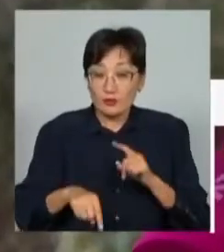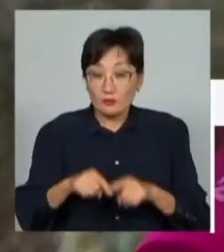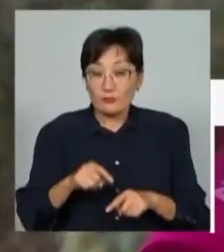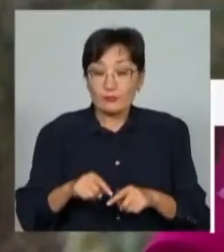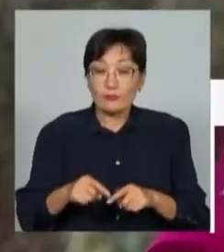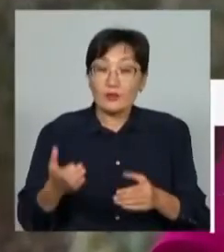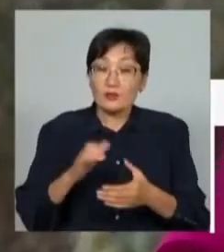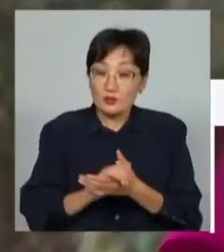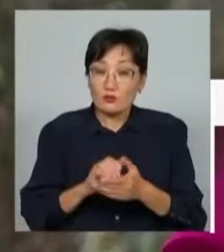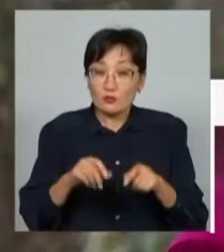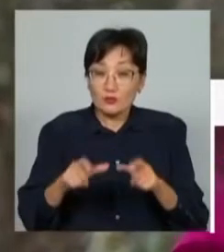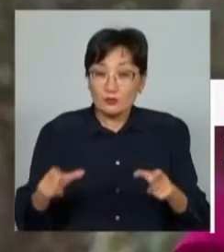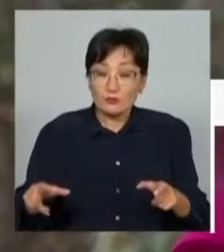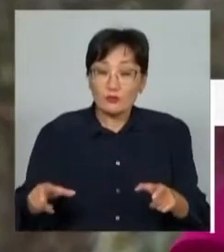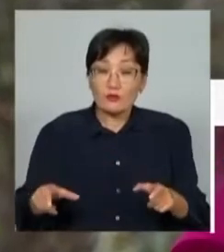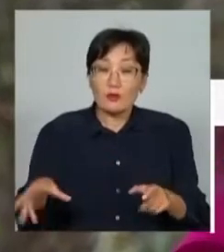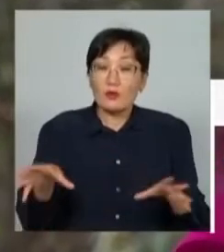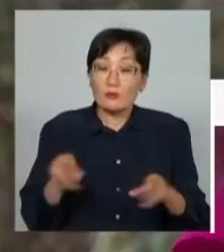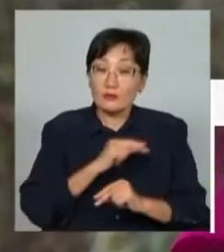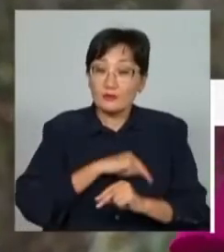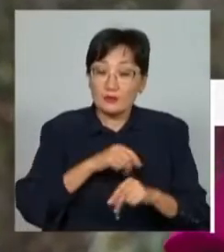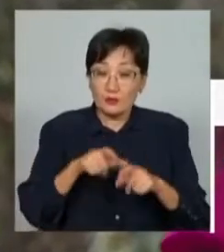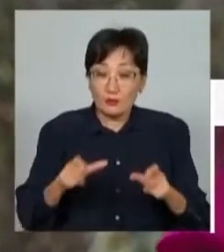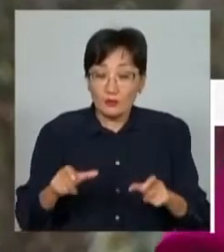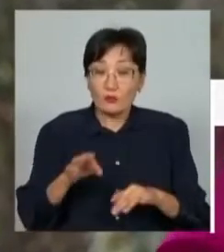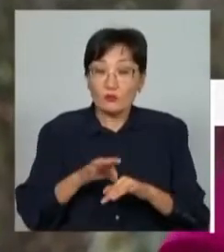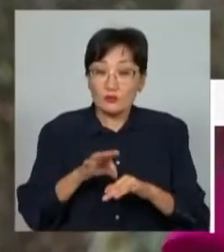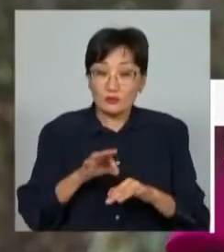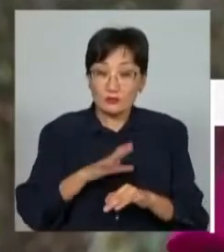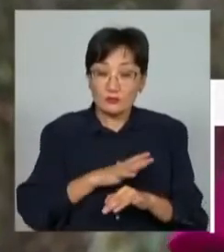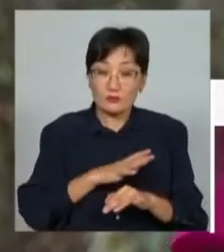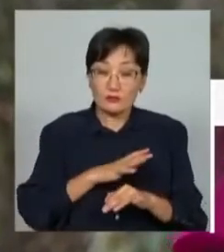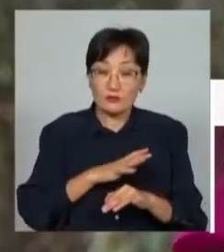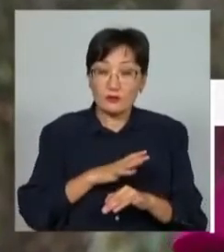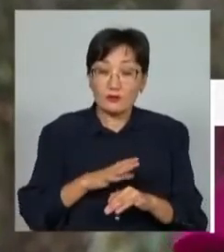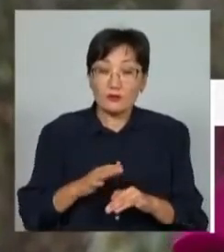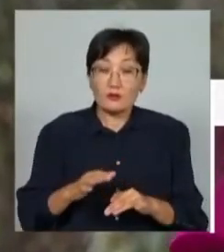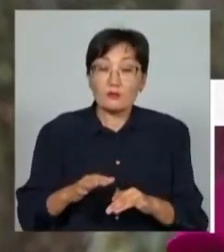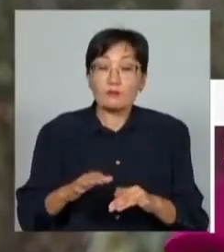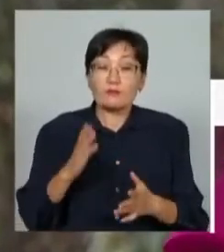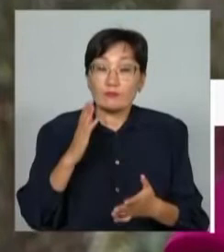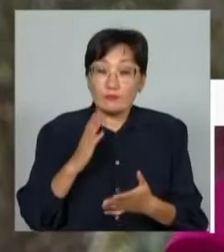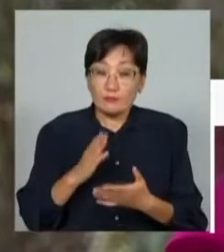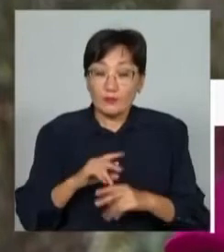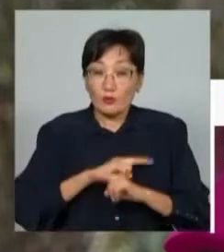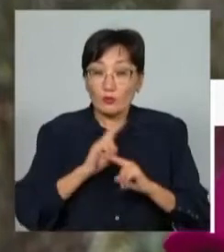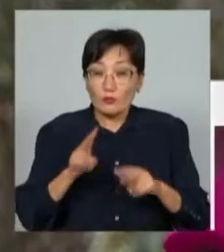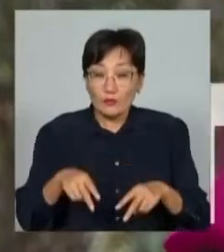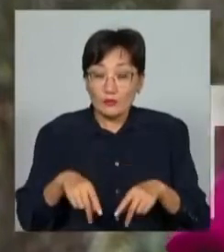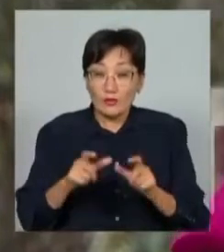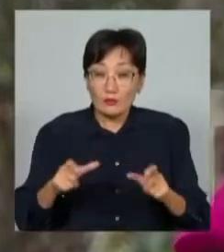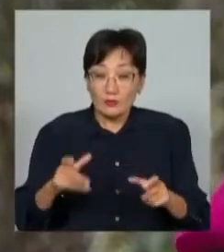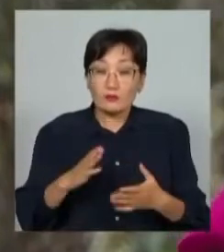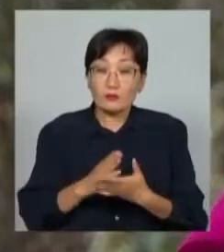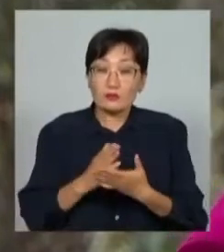маңайдағы бірге істеген адамдарымыздың барлығы ауырды, ол дүниелік боп кеткендер де қаншама.